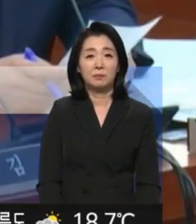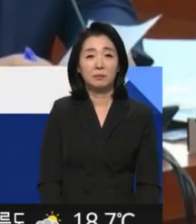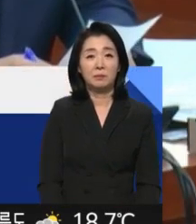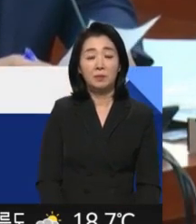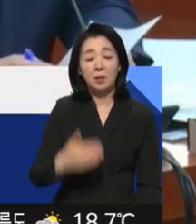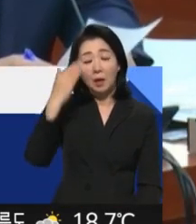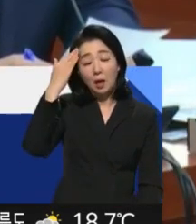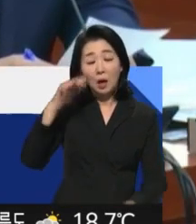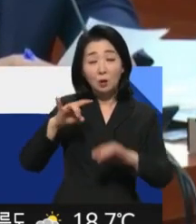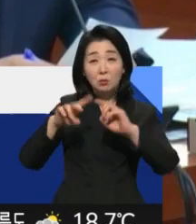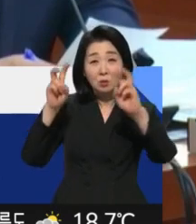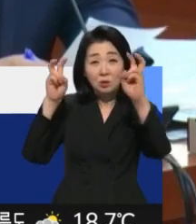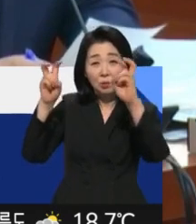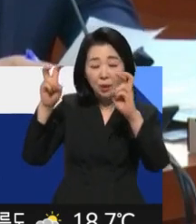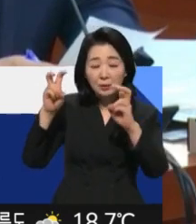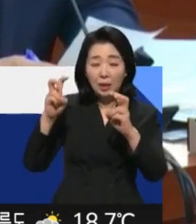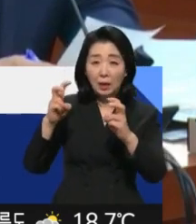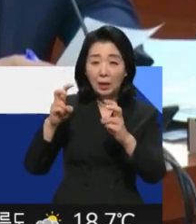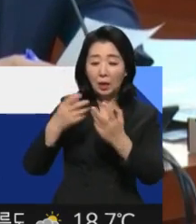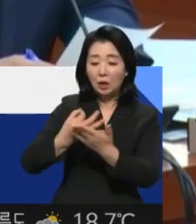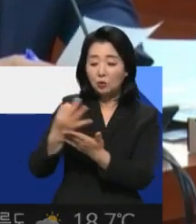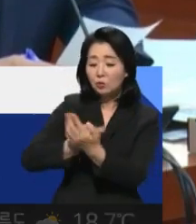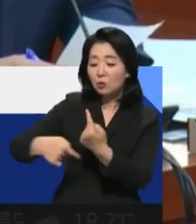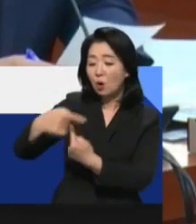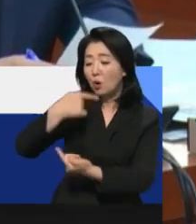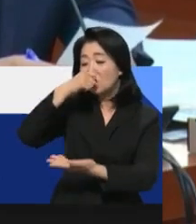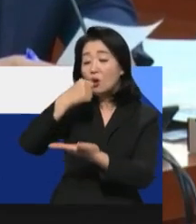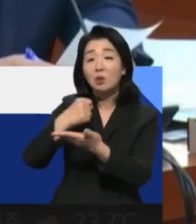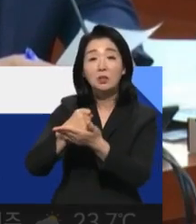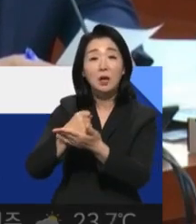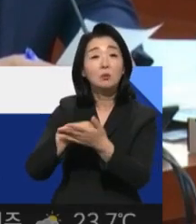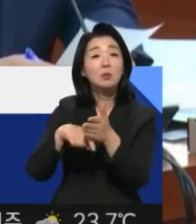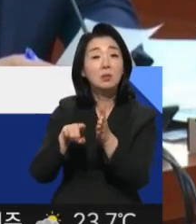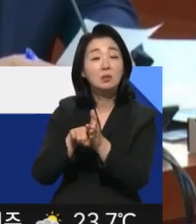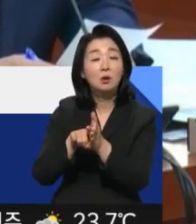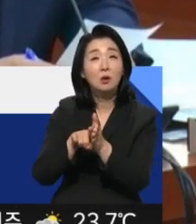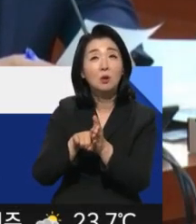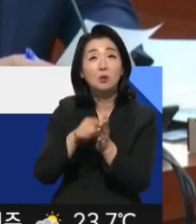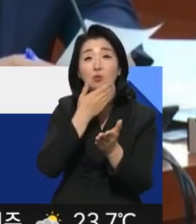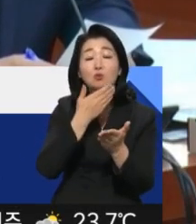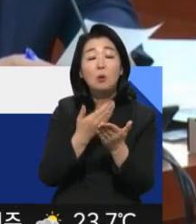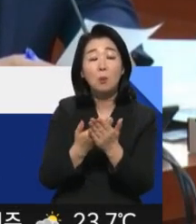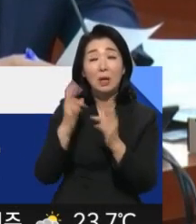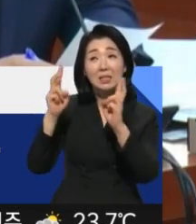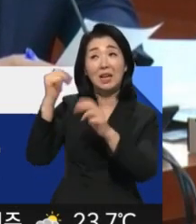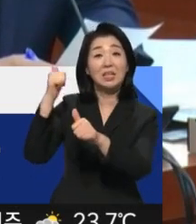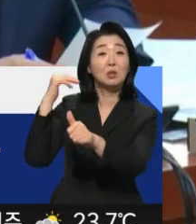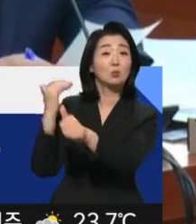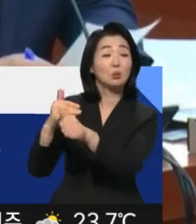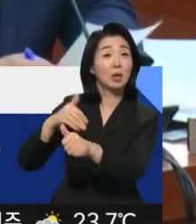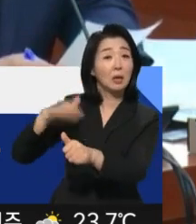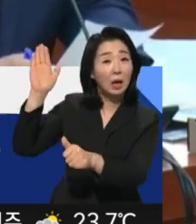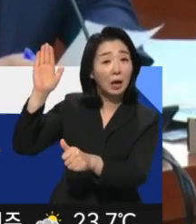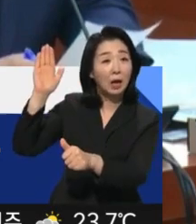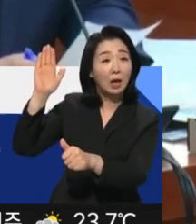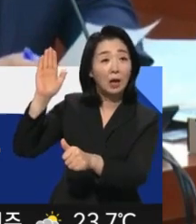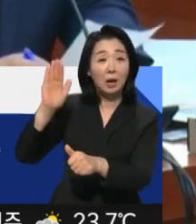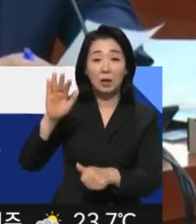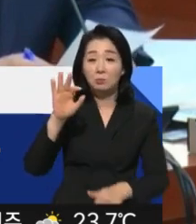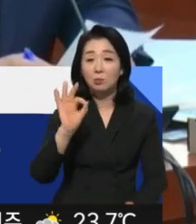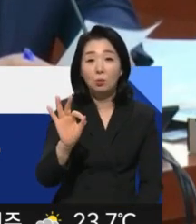한전의 경영 정상화에서 지금 가장 시급한 과제가 뭡니까? 네. 사장 쫓아내는 겁니까? 아니면 가격 지금 원가